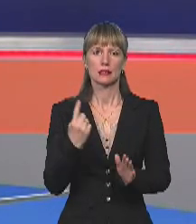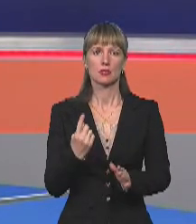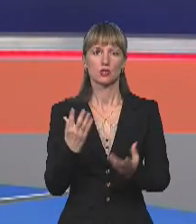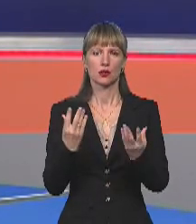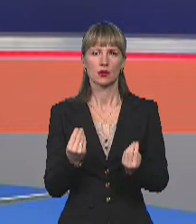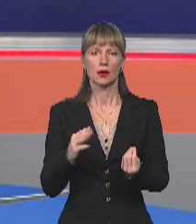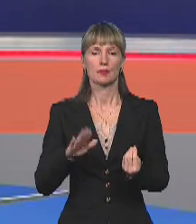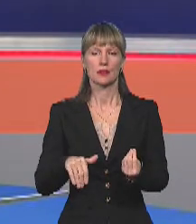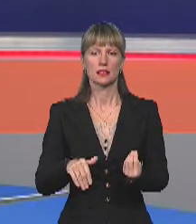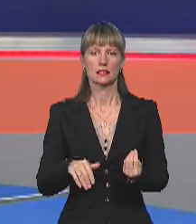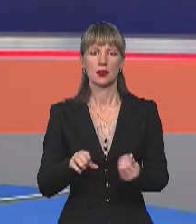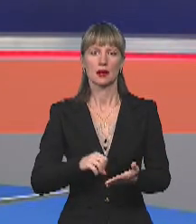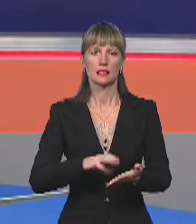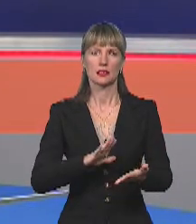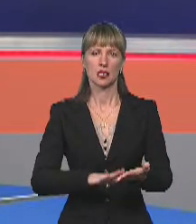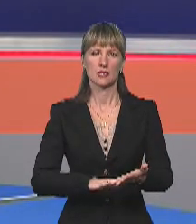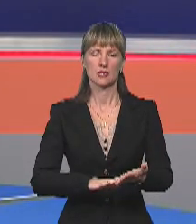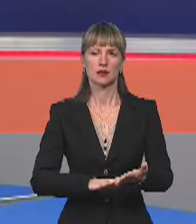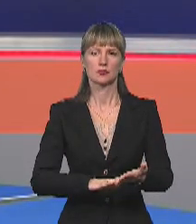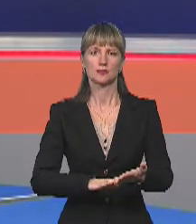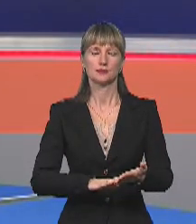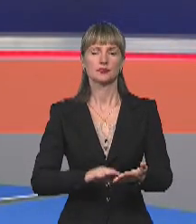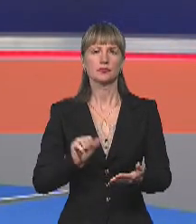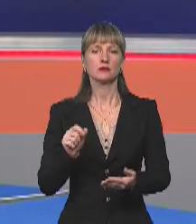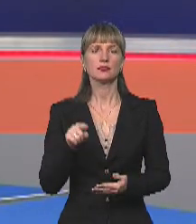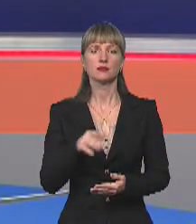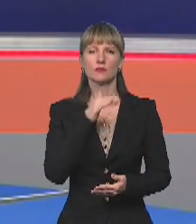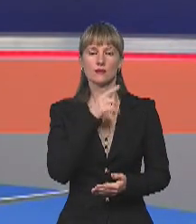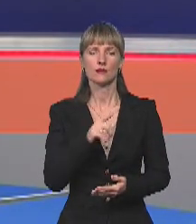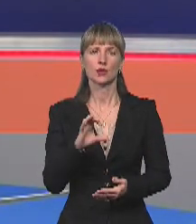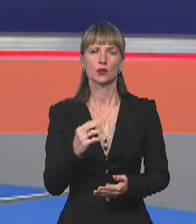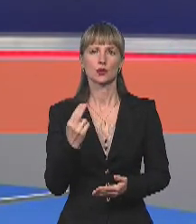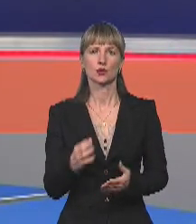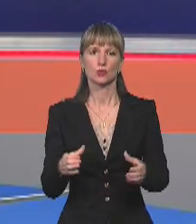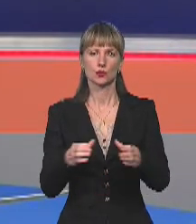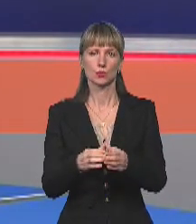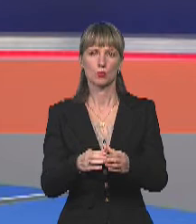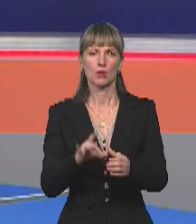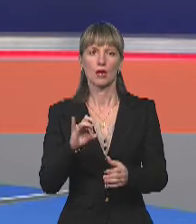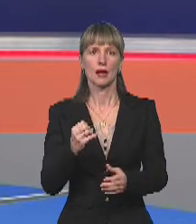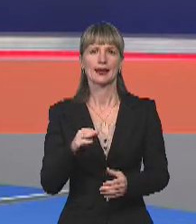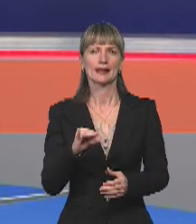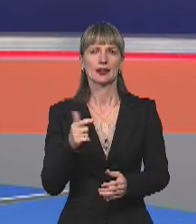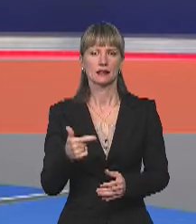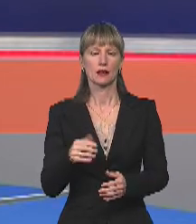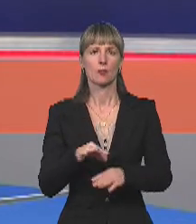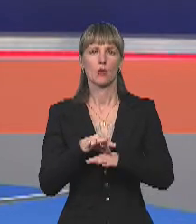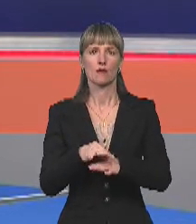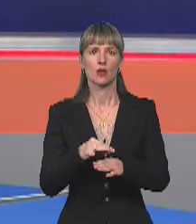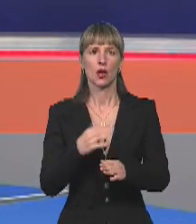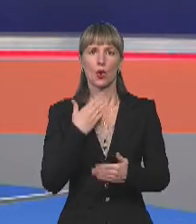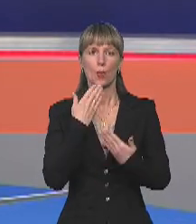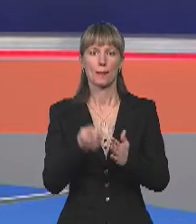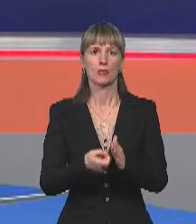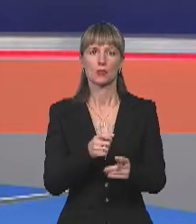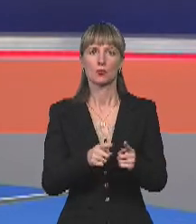дня після реєстрації. От, а тим часом соціологічна група «Рейтинг» провела опитування